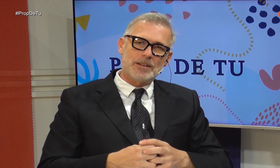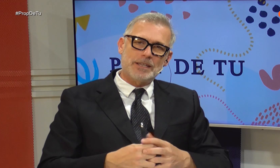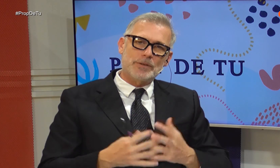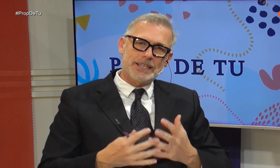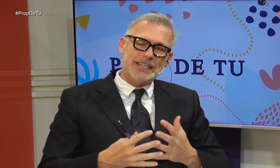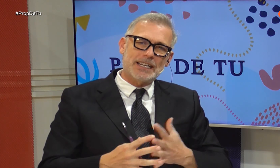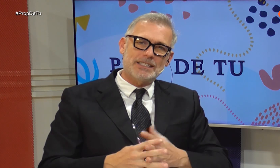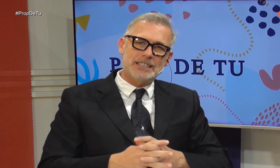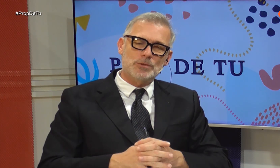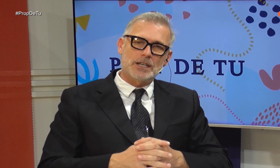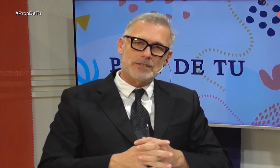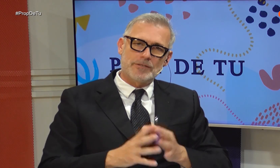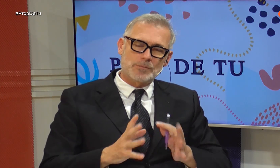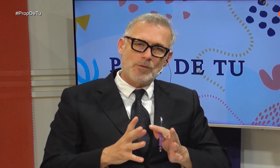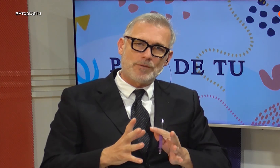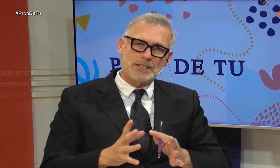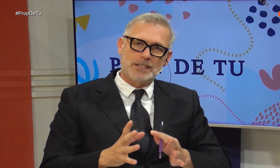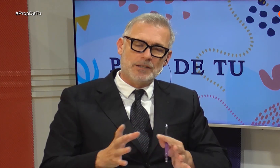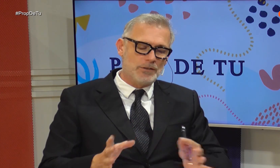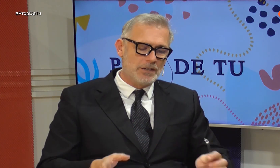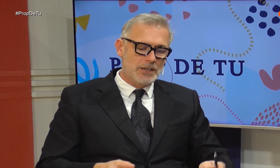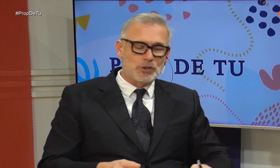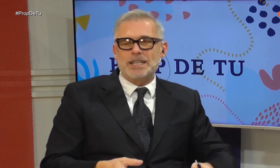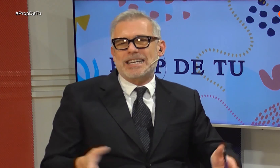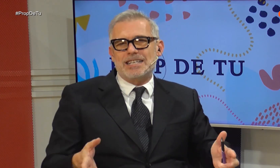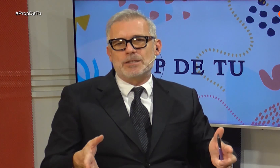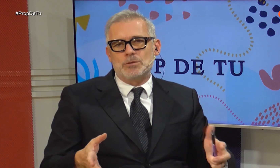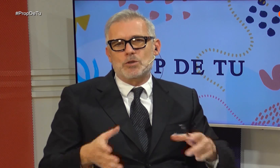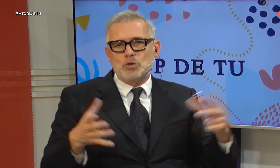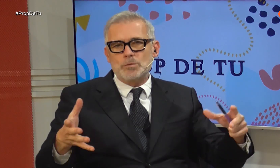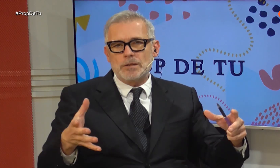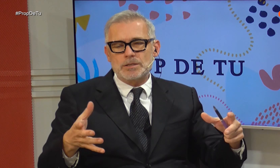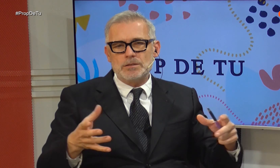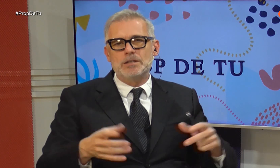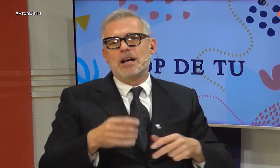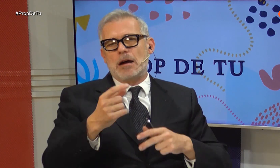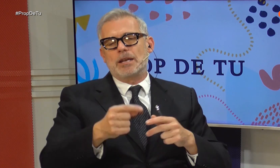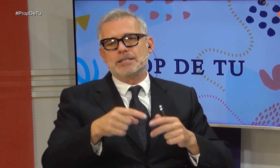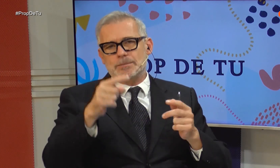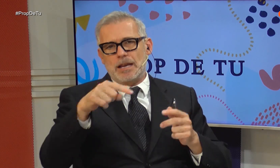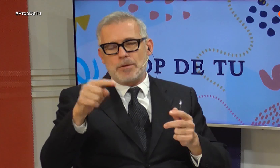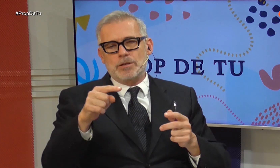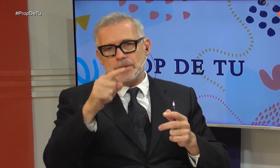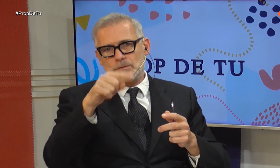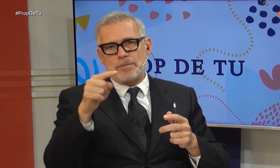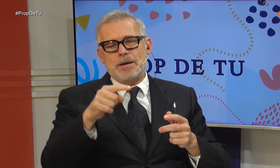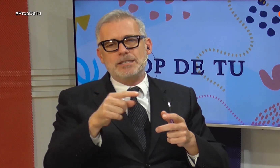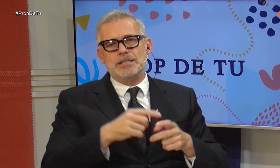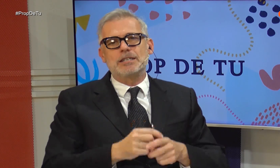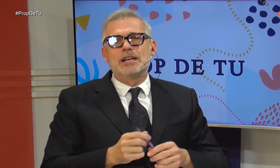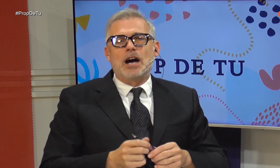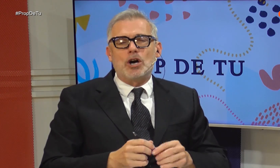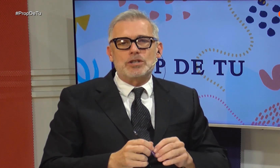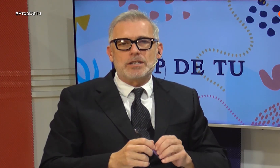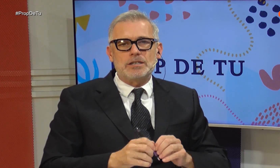quin canal? Em diu un amic, però quin canal tinc que buscar? És molt fàcil, no? Són 3 canals en un. Són Grup Televisió, a València es veu la B